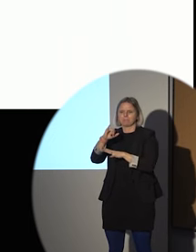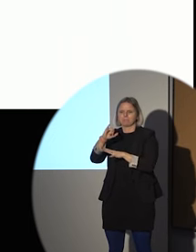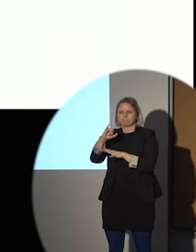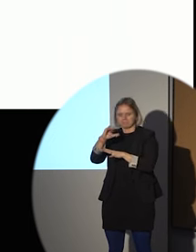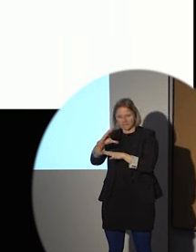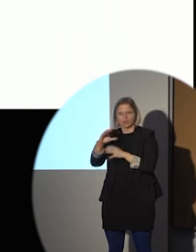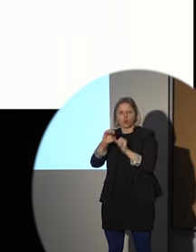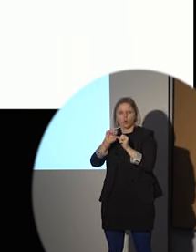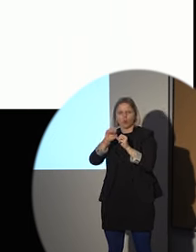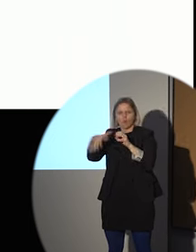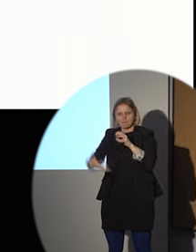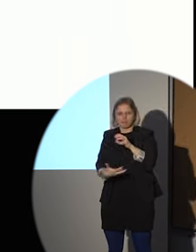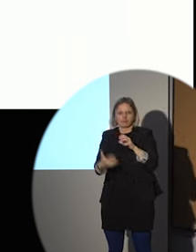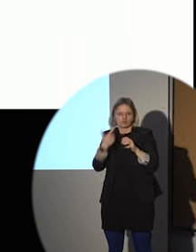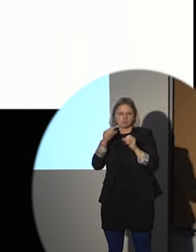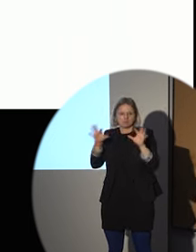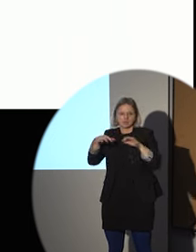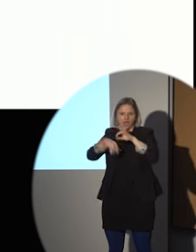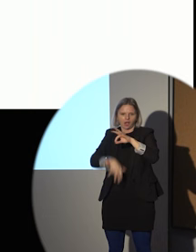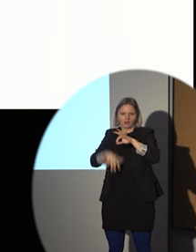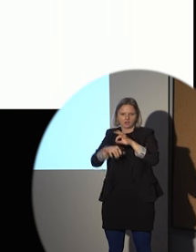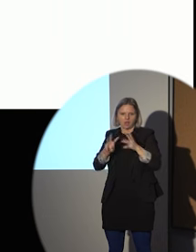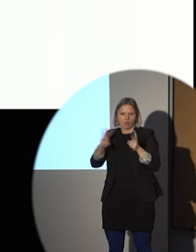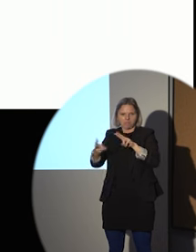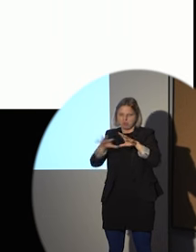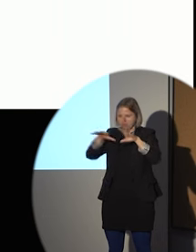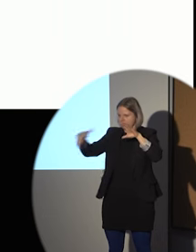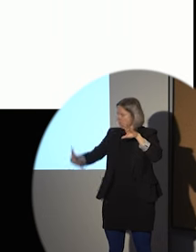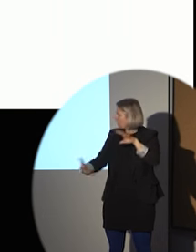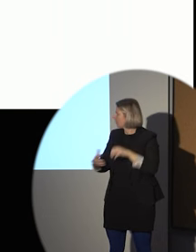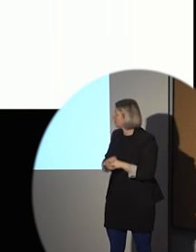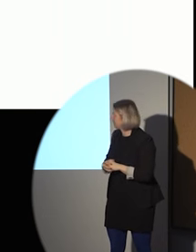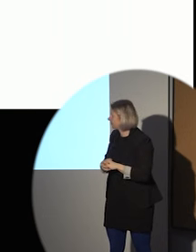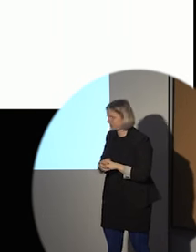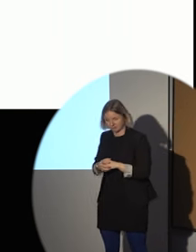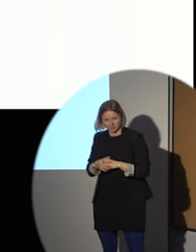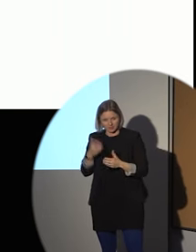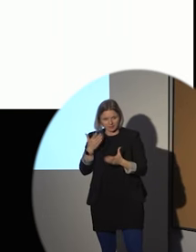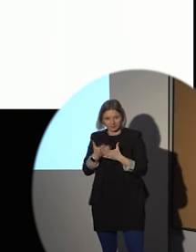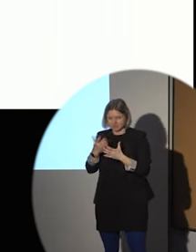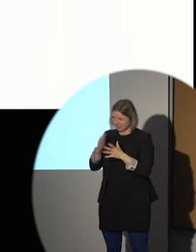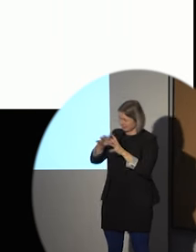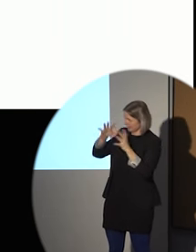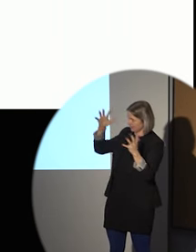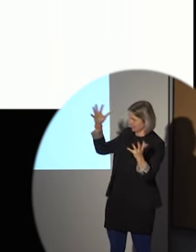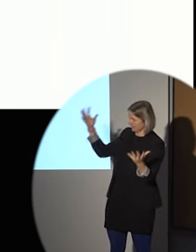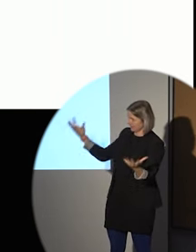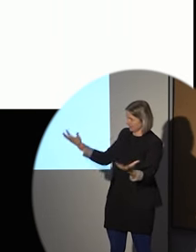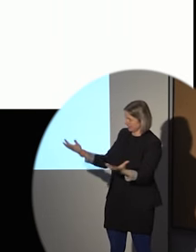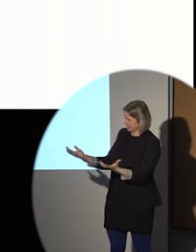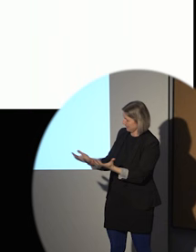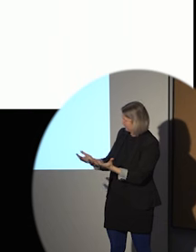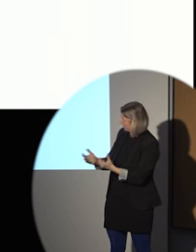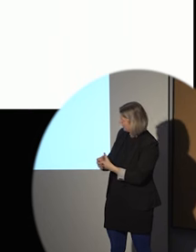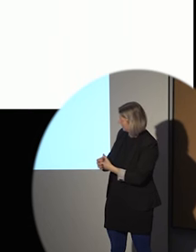que il y a énormément de vides dans l'univers. En fait, le vide domine